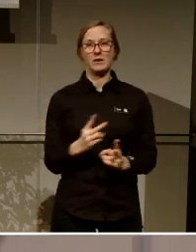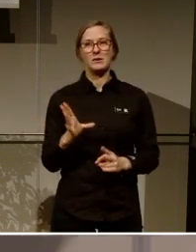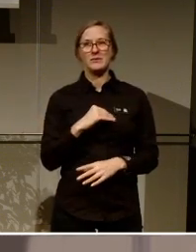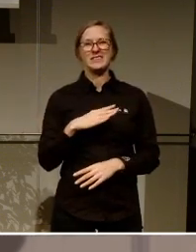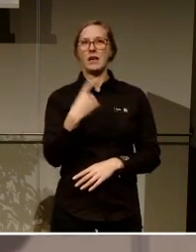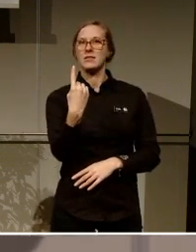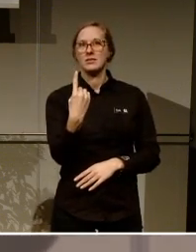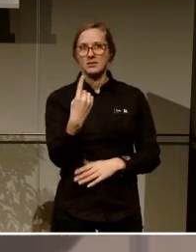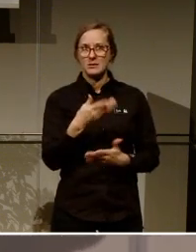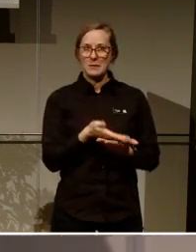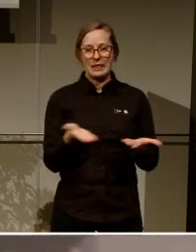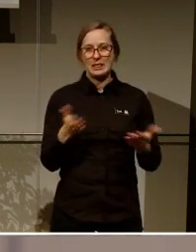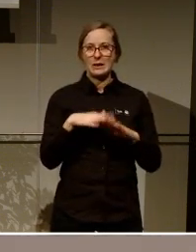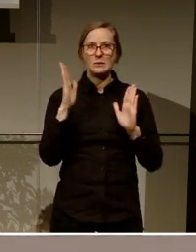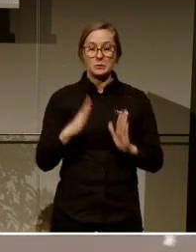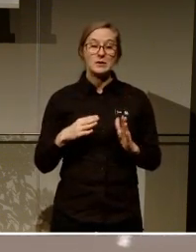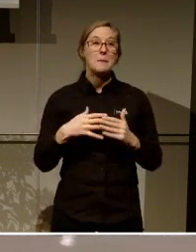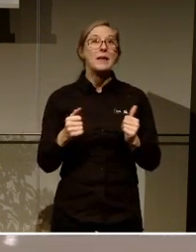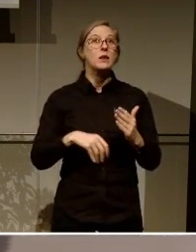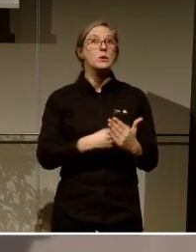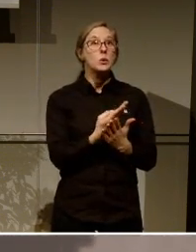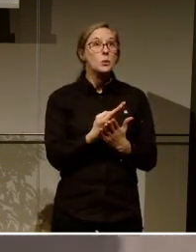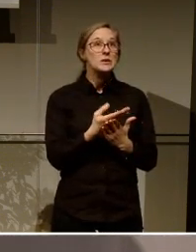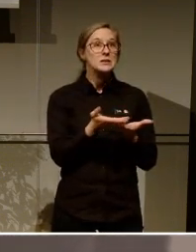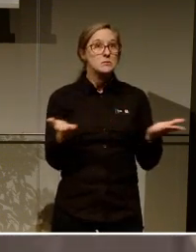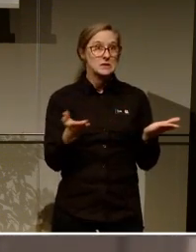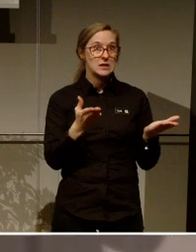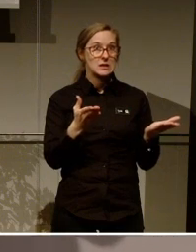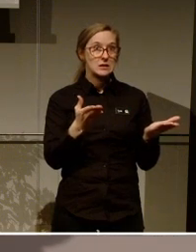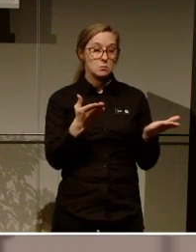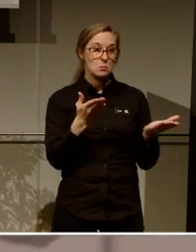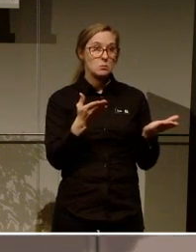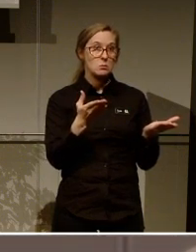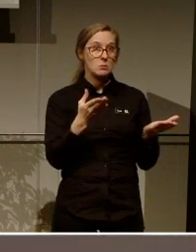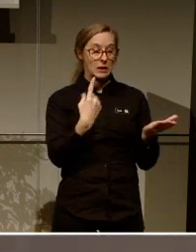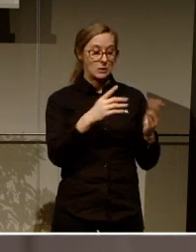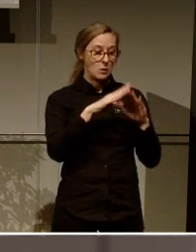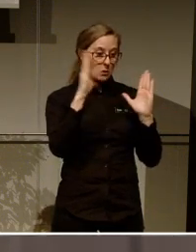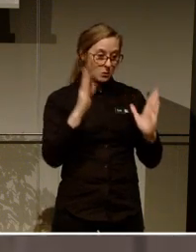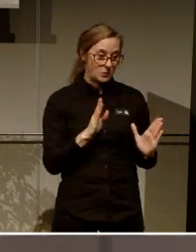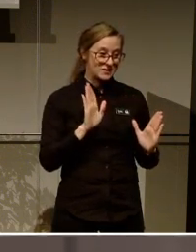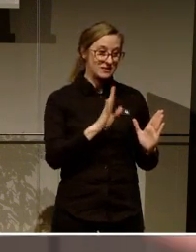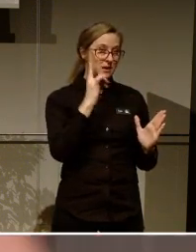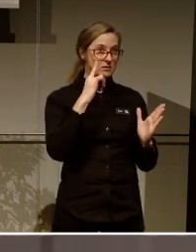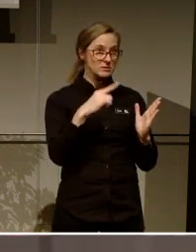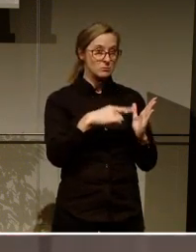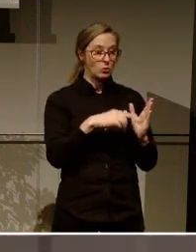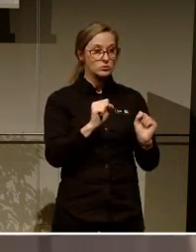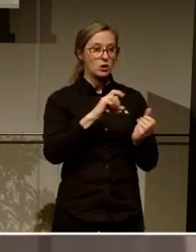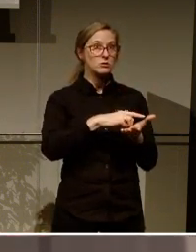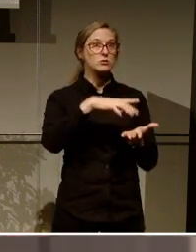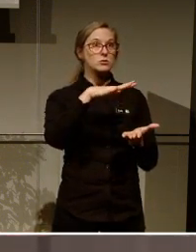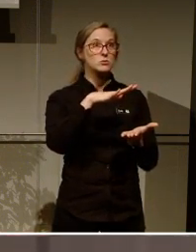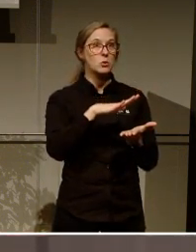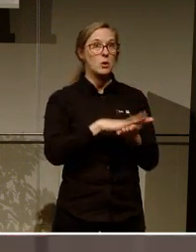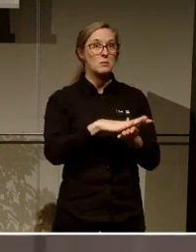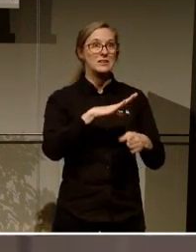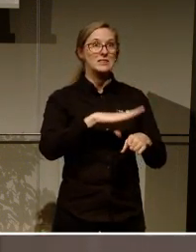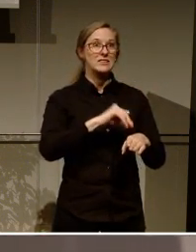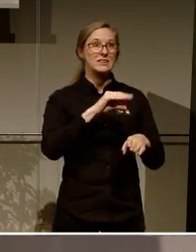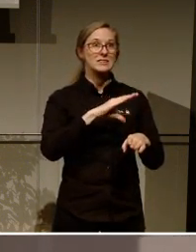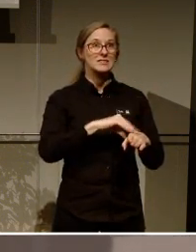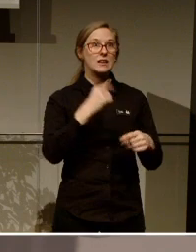Och Nordiska museet är ett hus som har en målsättning att dokumentera svenskarnas